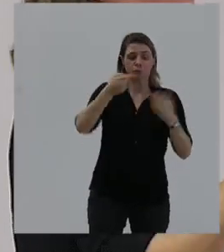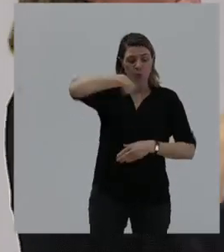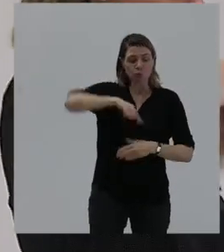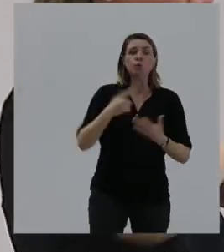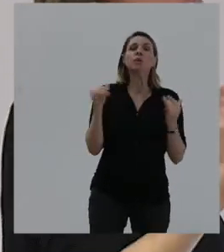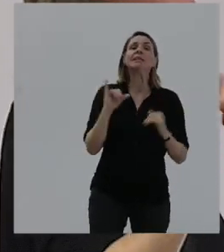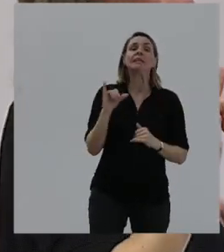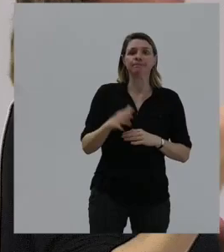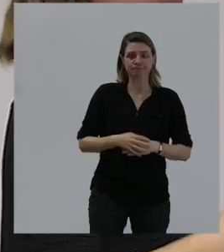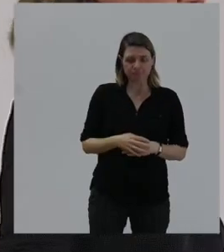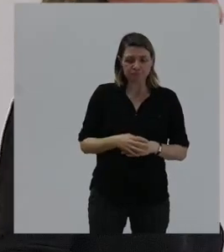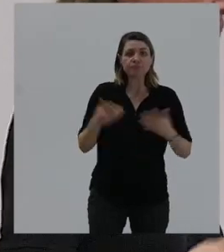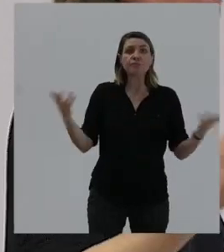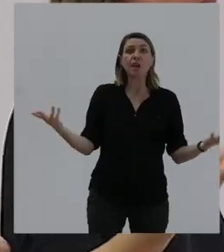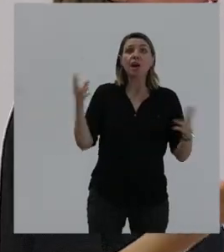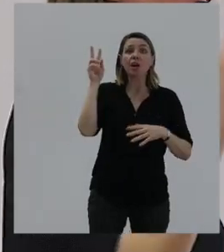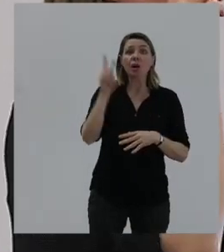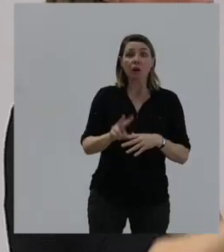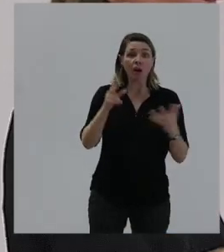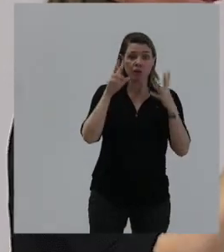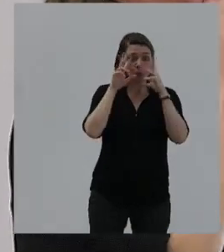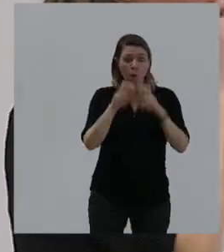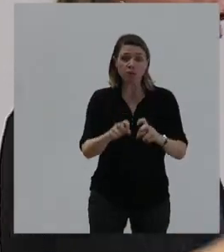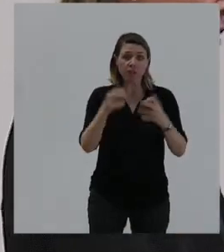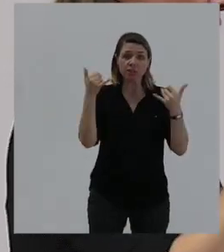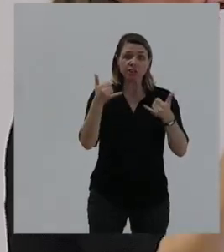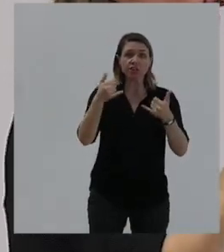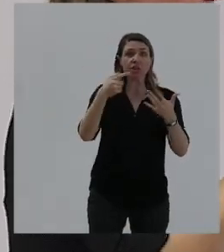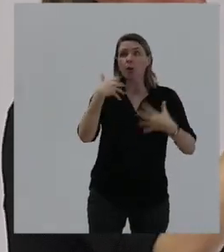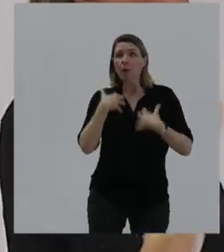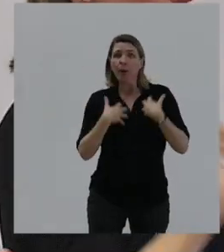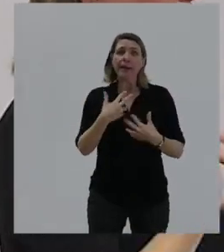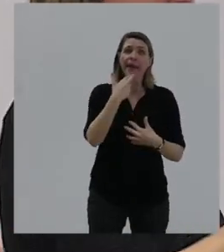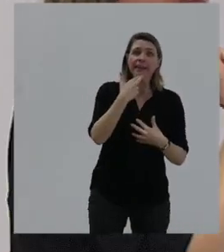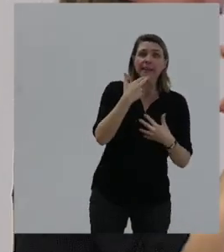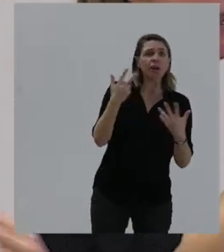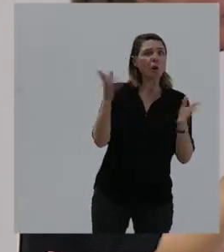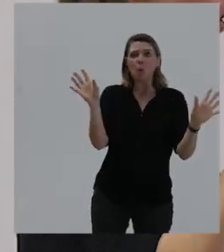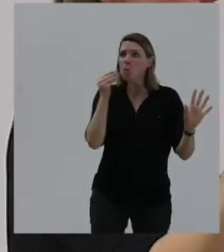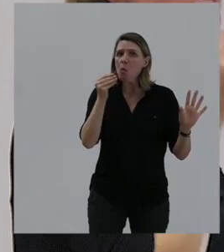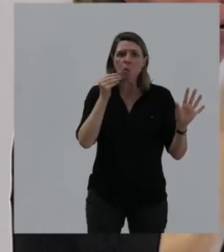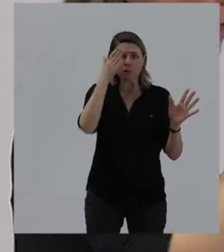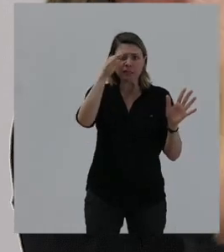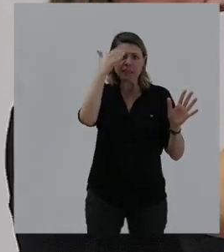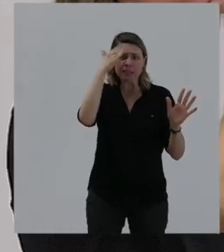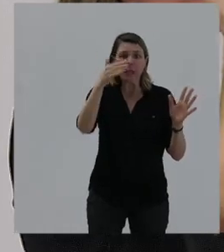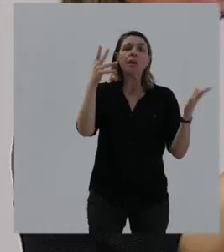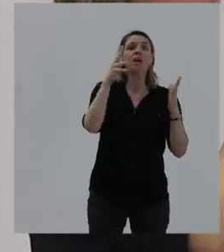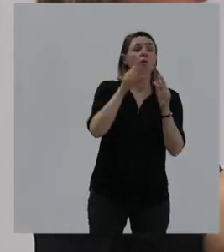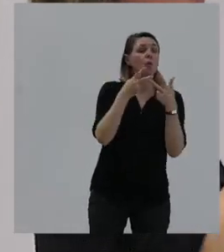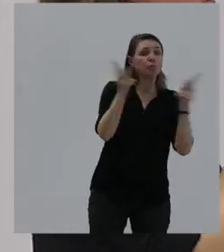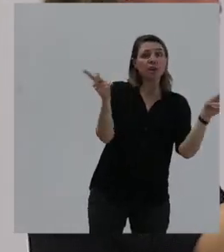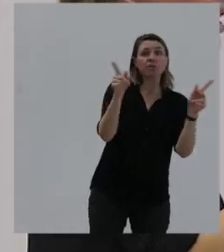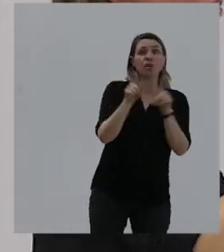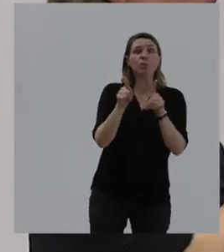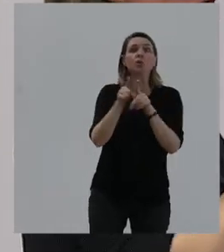sommes-nous ?». En fait, personne ne doute de la qualité de la recherche qui est menée ici, personne ne doute de la qualité de nos événements, de nos colloques, de nos articles, et pourtant,